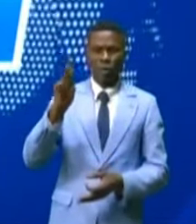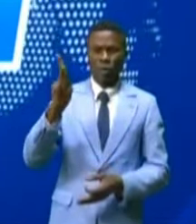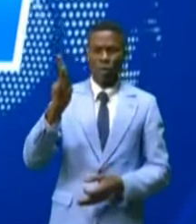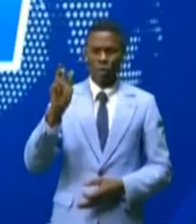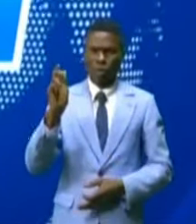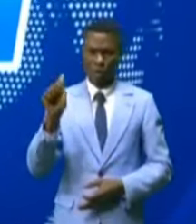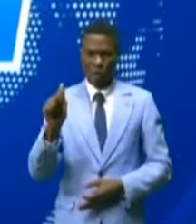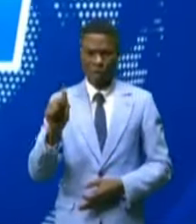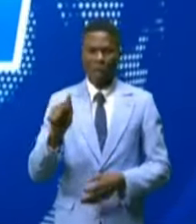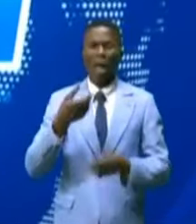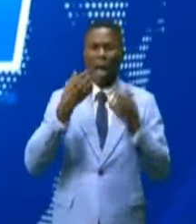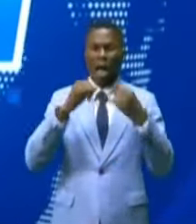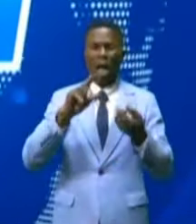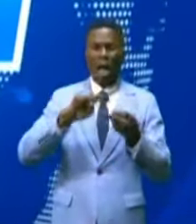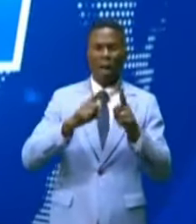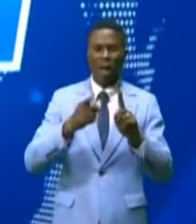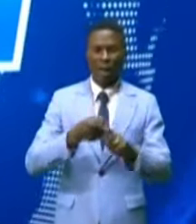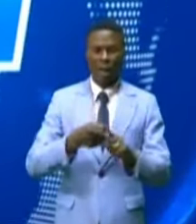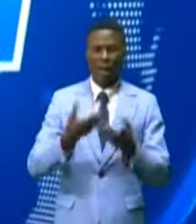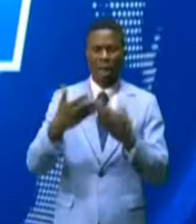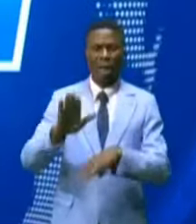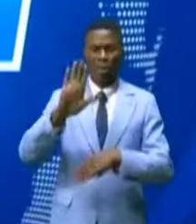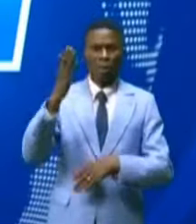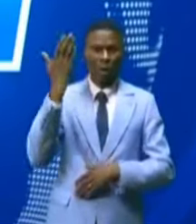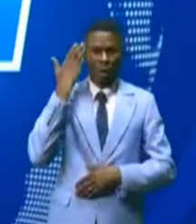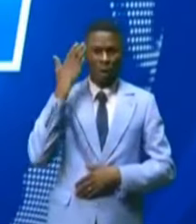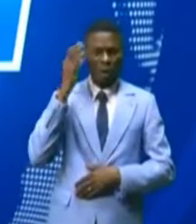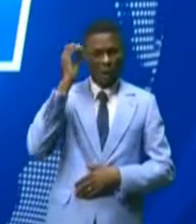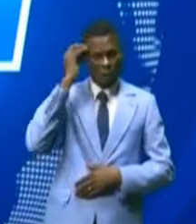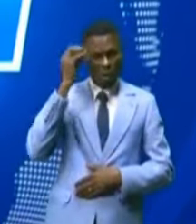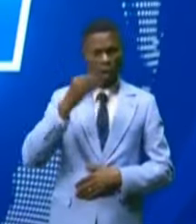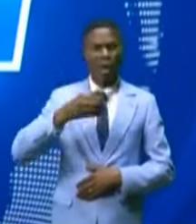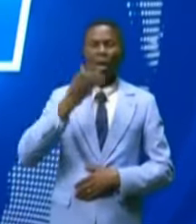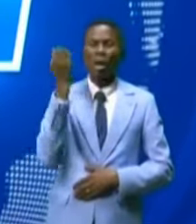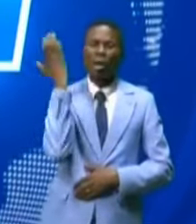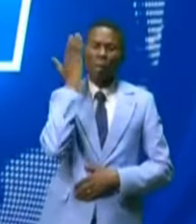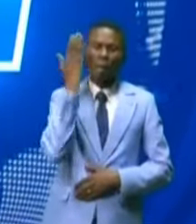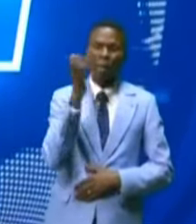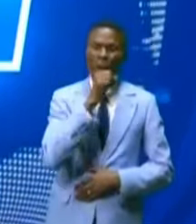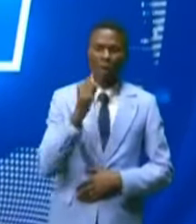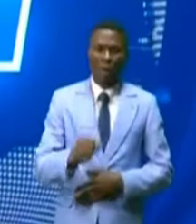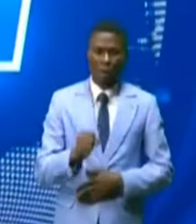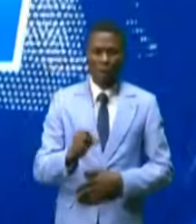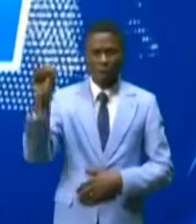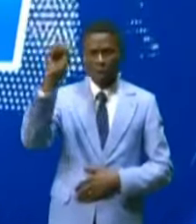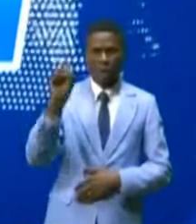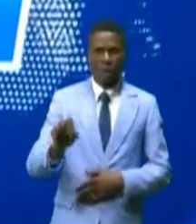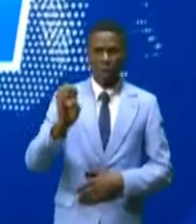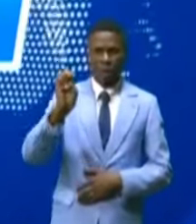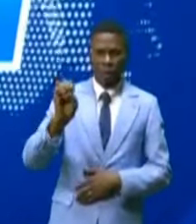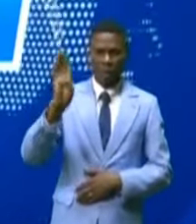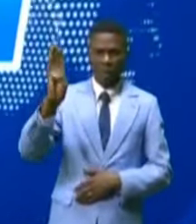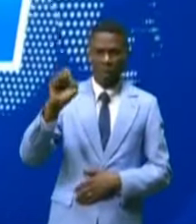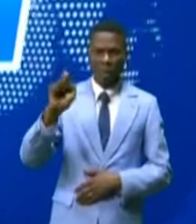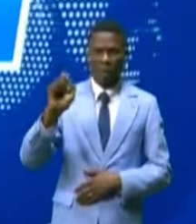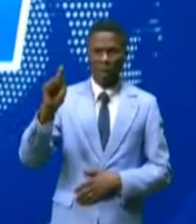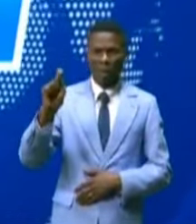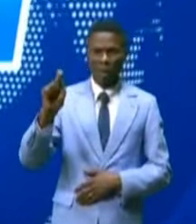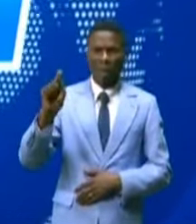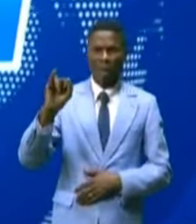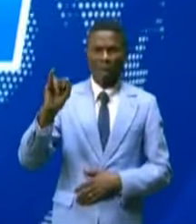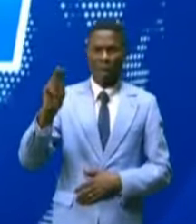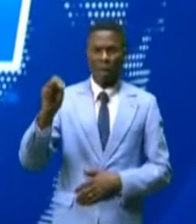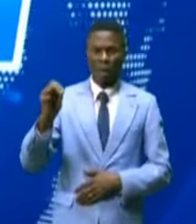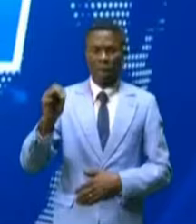aux amis et connaissances la mort de leur père, oncle, grand-père Sébastien Foutou Kakapela, vieux pénitencier pour